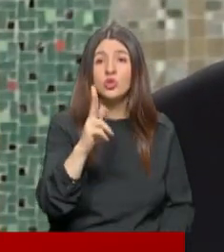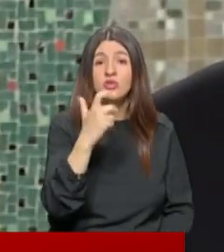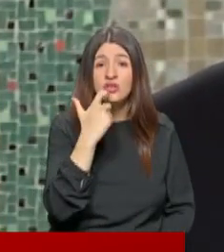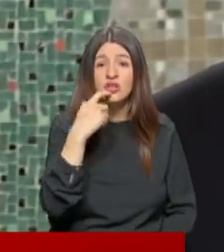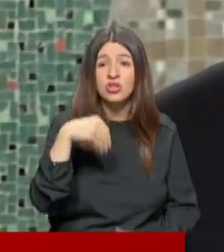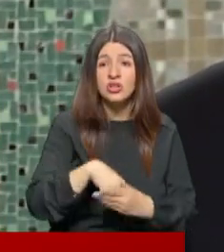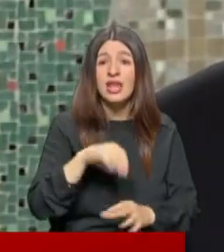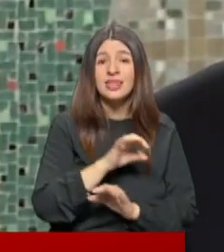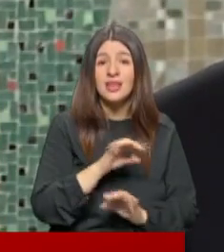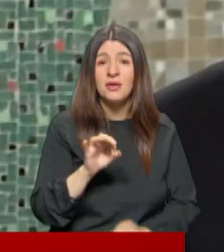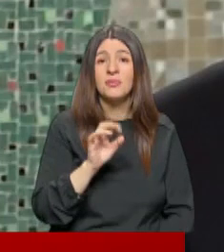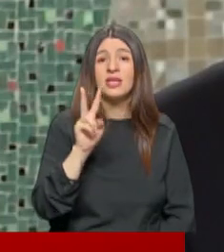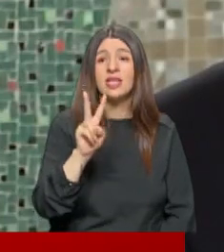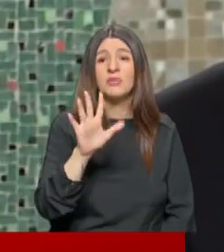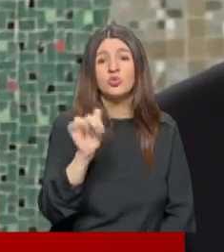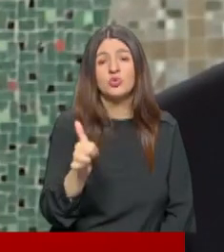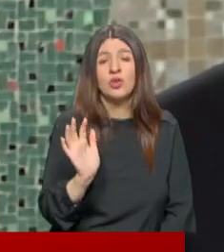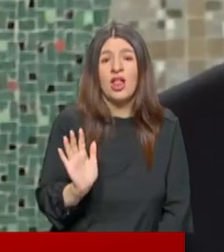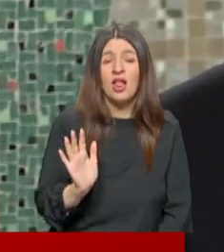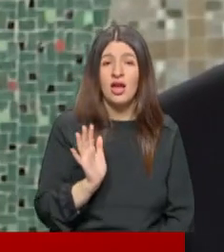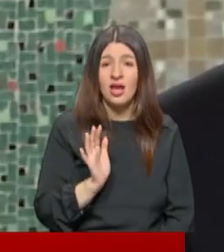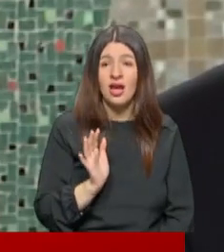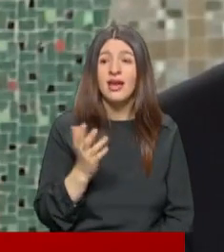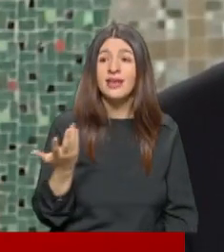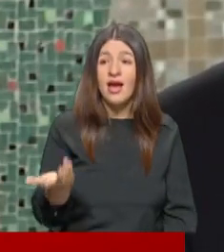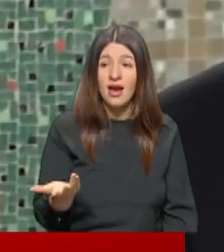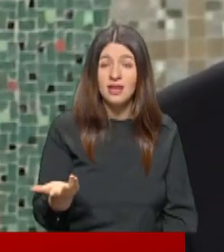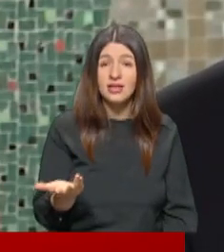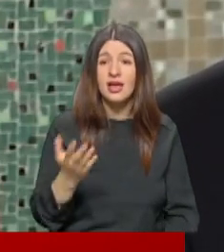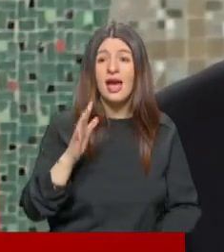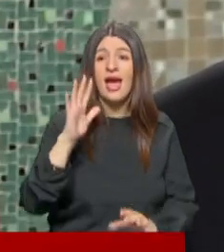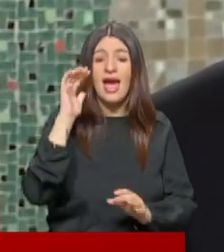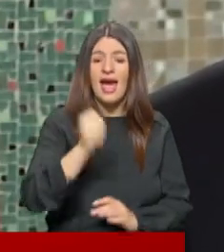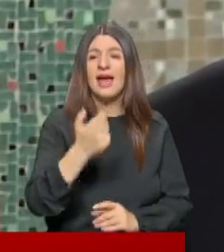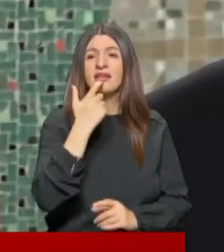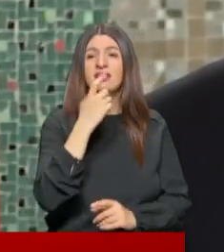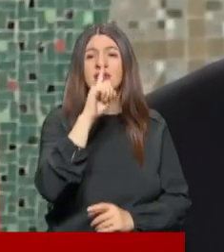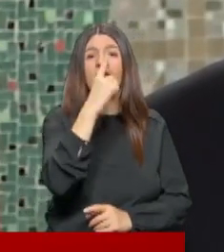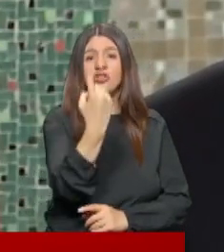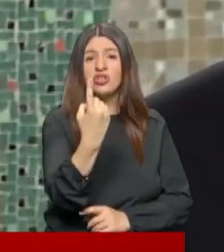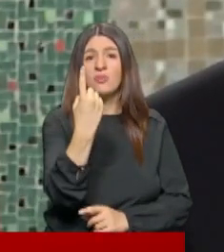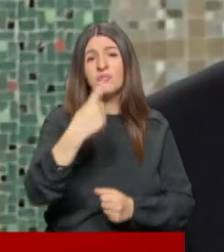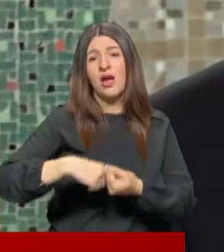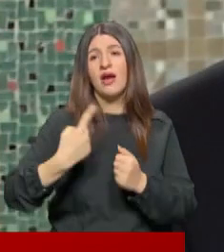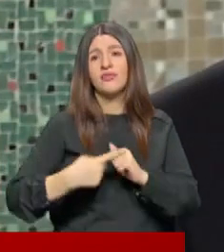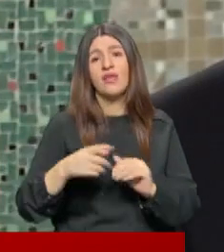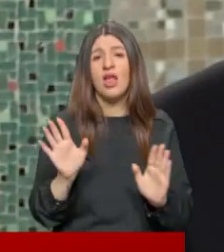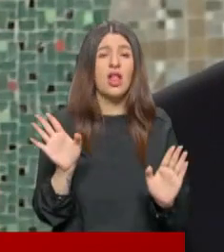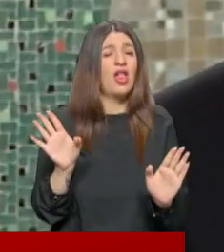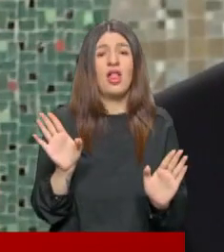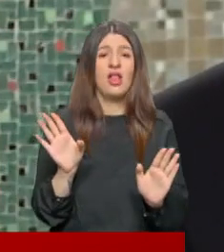yılda tam 25 gün. Yani her yıla sadece bir hafta